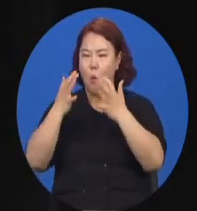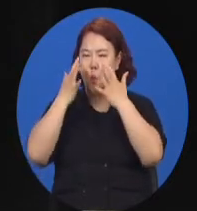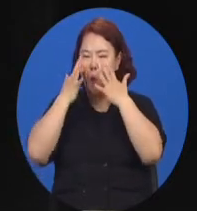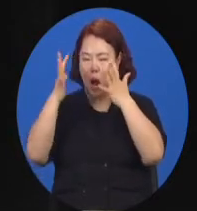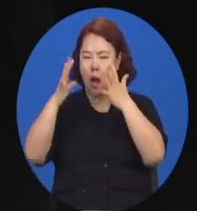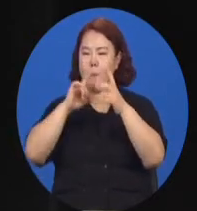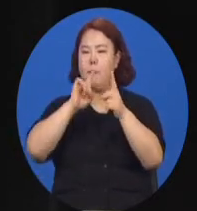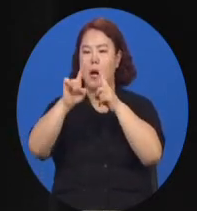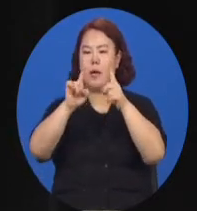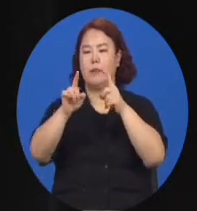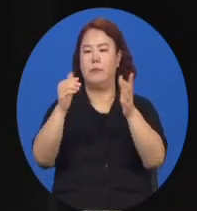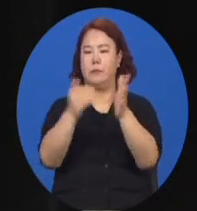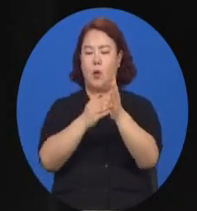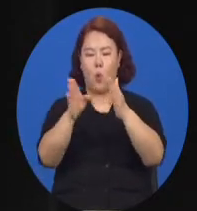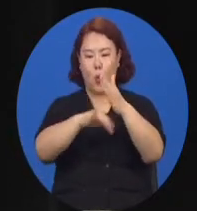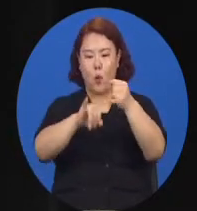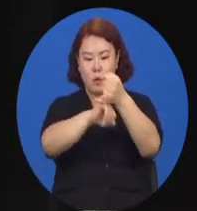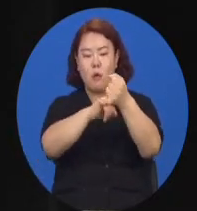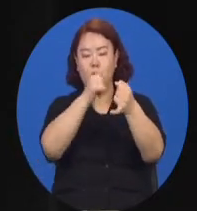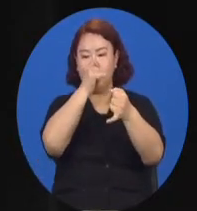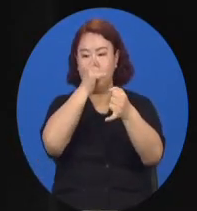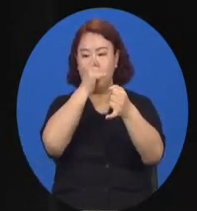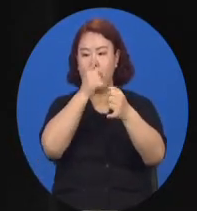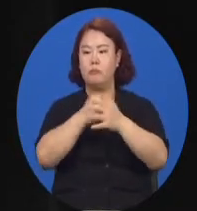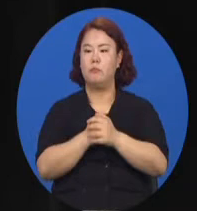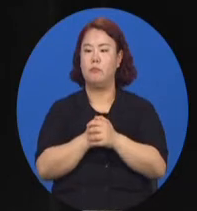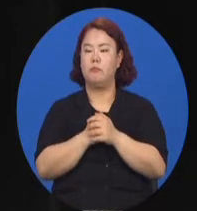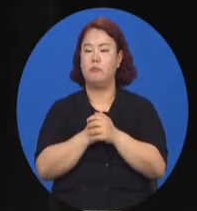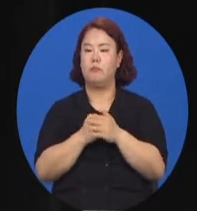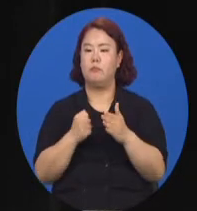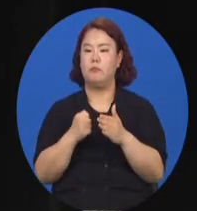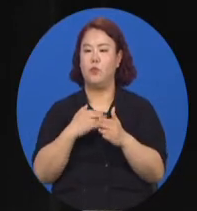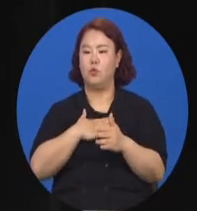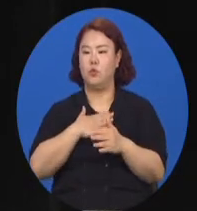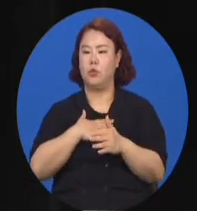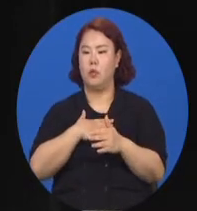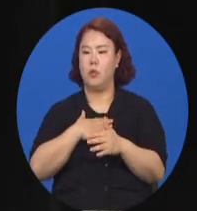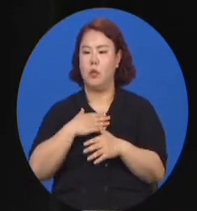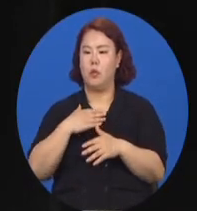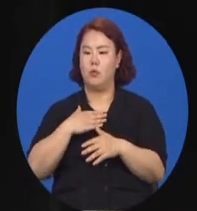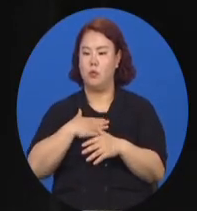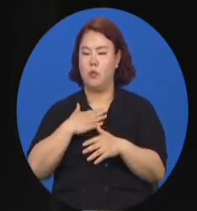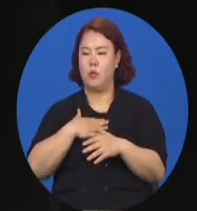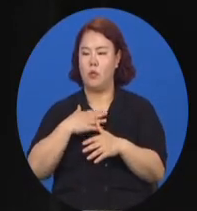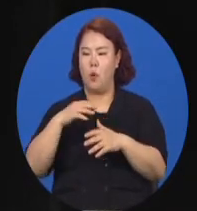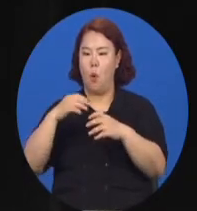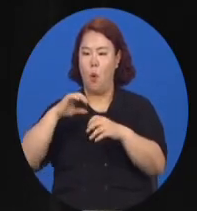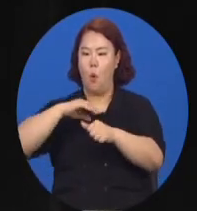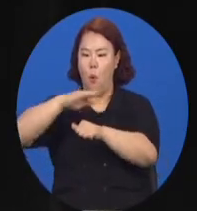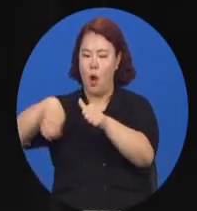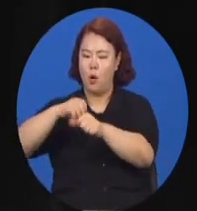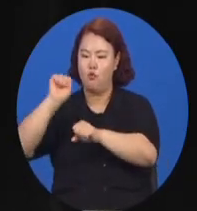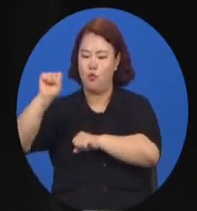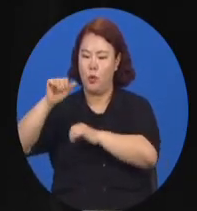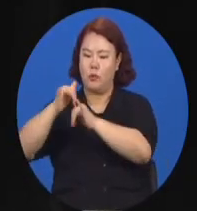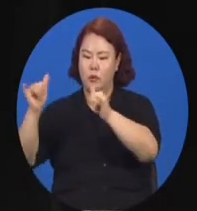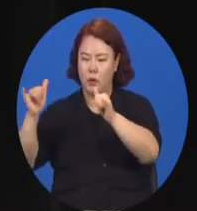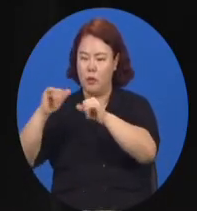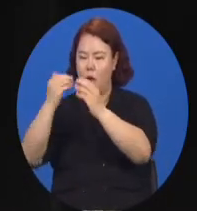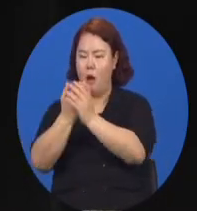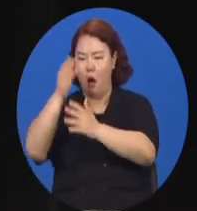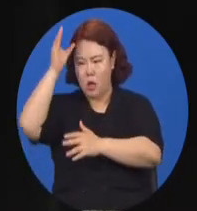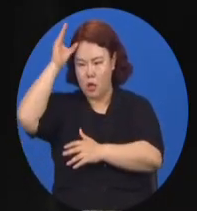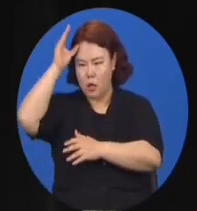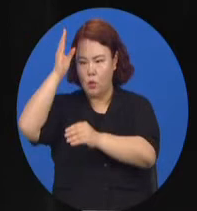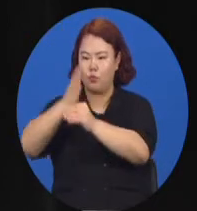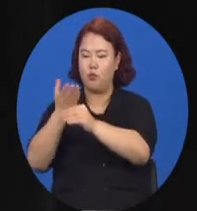확실하게 말씀하시고 공약을 세웠어요. 그래서 우리 그 GRM 반대 투쟁을 했고 환경운동했던 사람들은 기대를 많이 했었습니다.